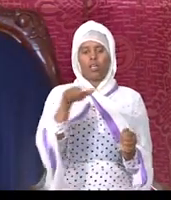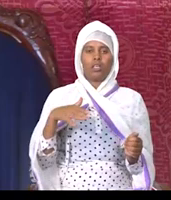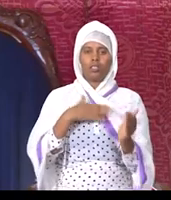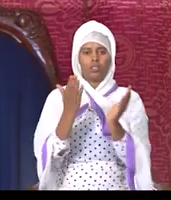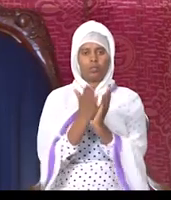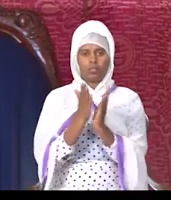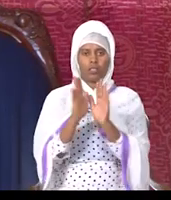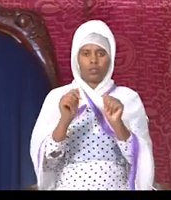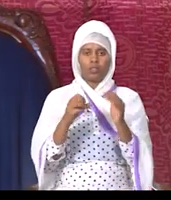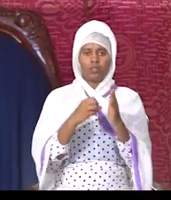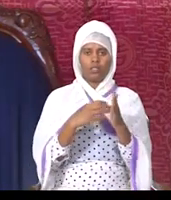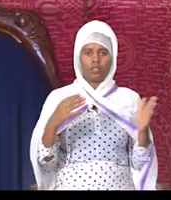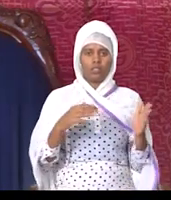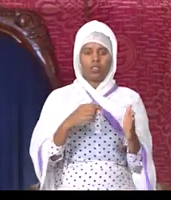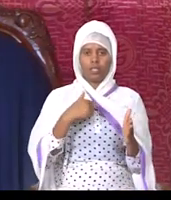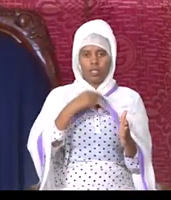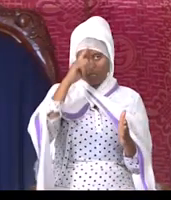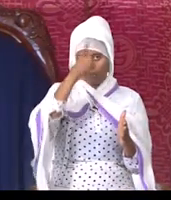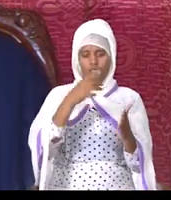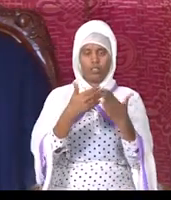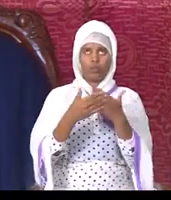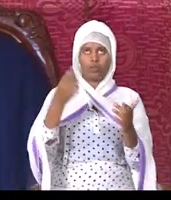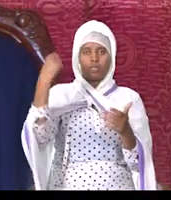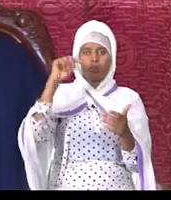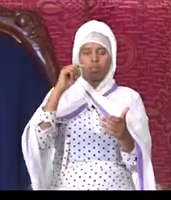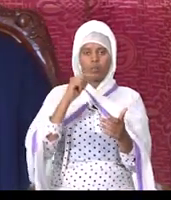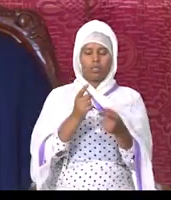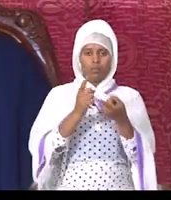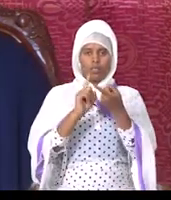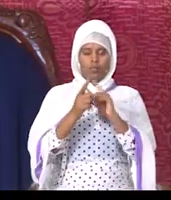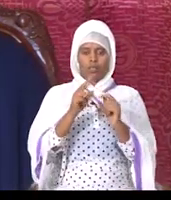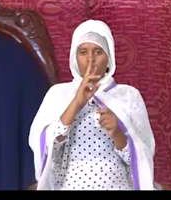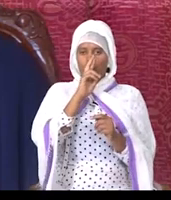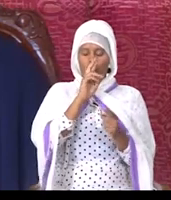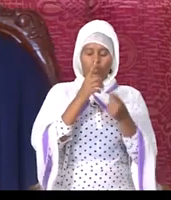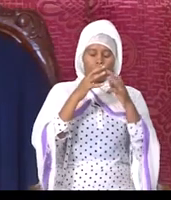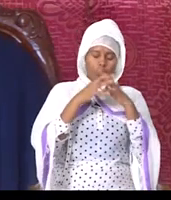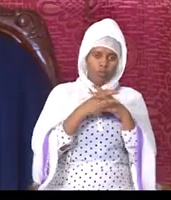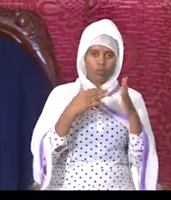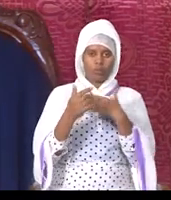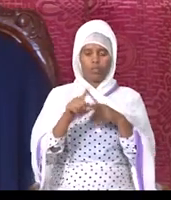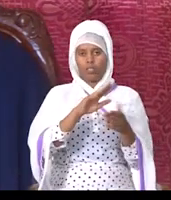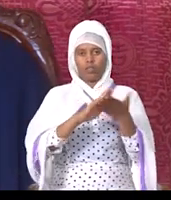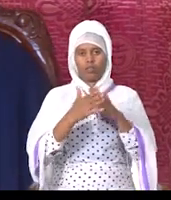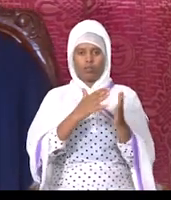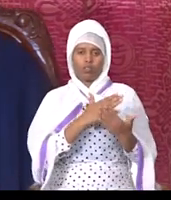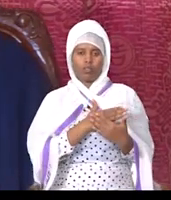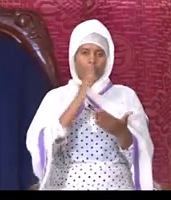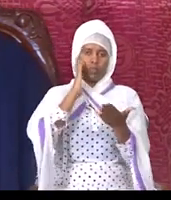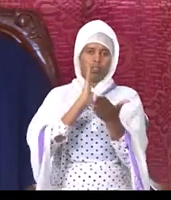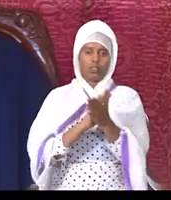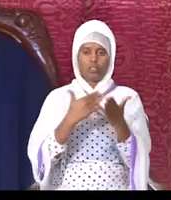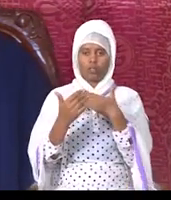ንዓና ንትምህርትና እዮም ማለት እዩ ስለዚ ንዓይ ኣብነት ጌርኩም እንተ ፀምኩም እንተ ፀለኹም እንተ ተፋቅርኩም እቕረ